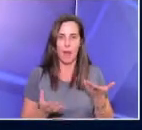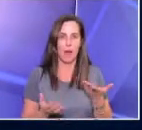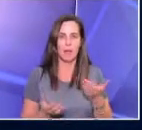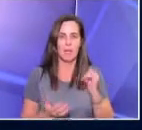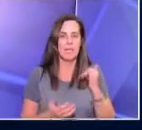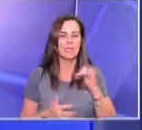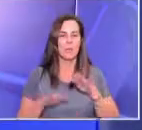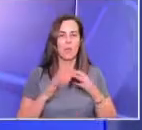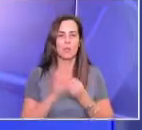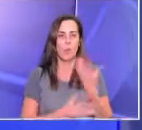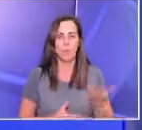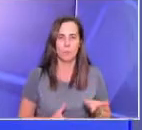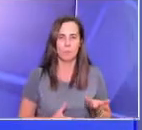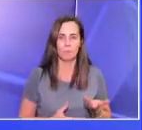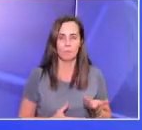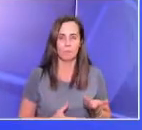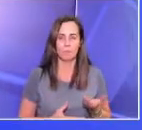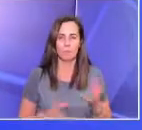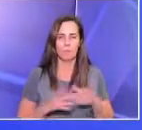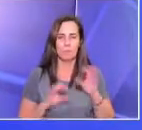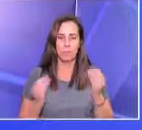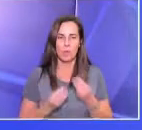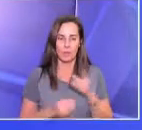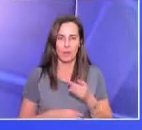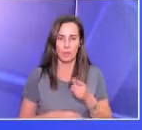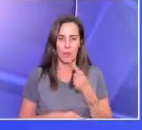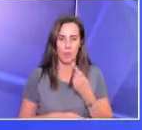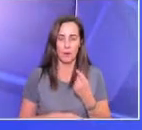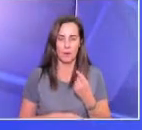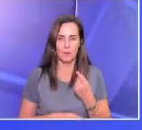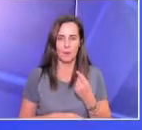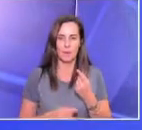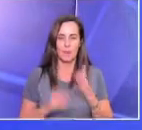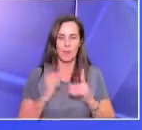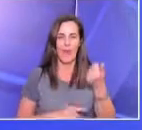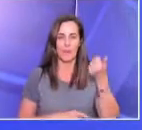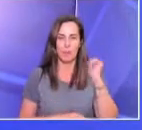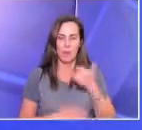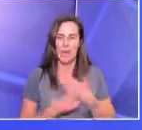איזה קואליציה תקום? חברים, זה בדיוק העניין. אתם מדברים איתי על השיח של אתמול.